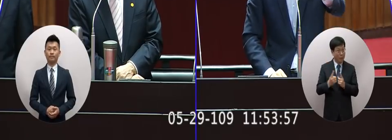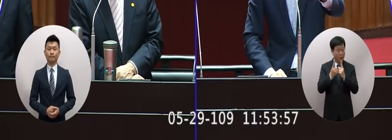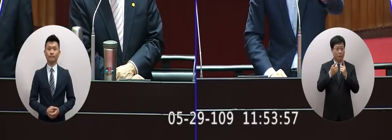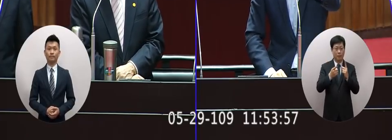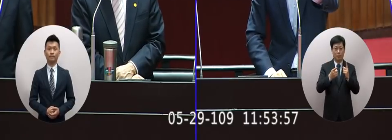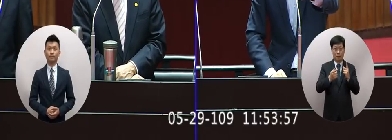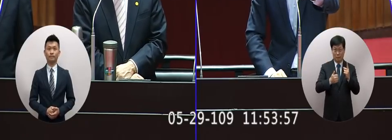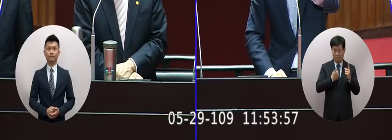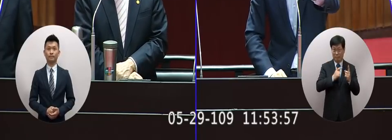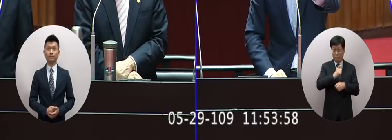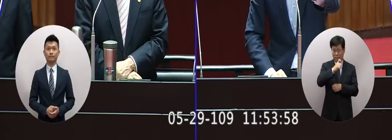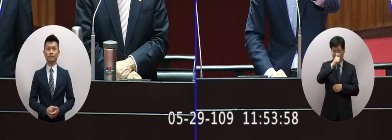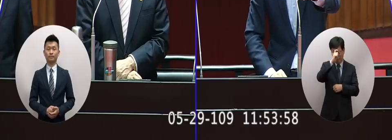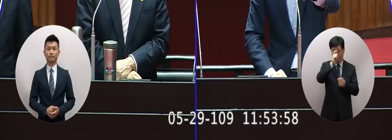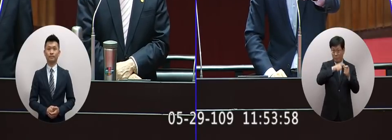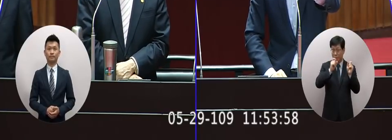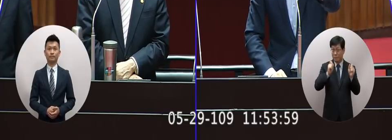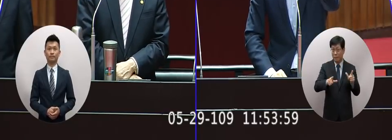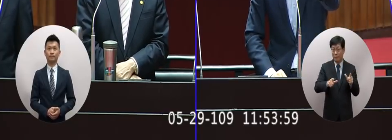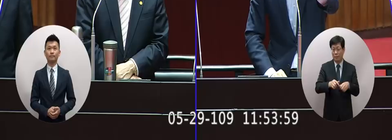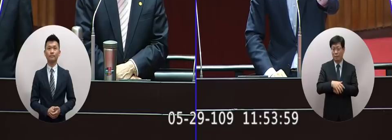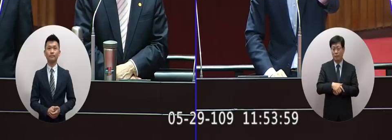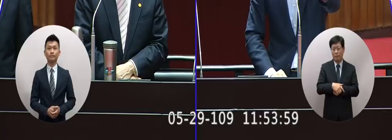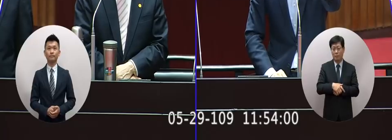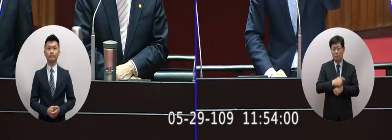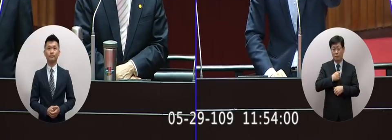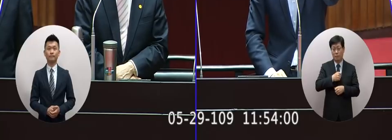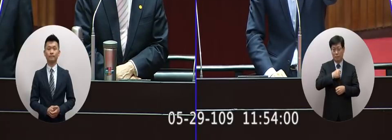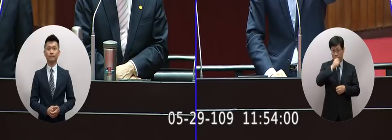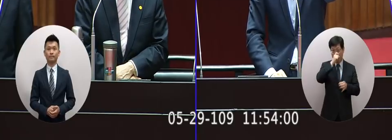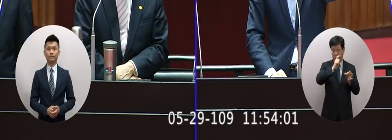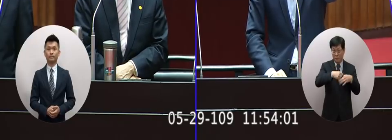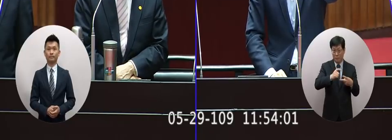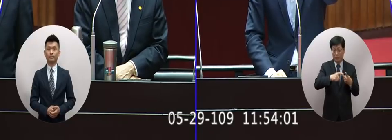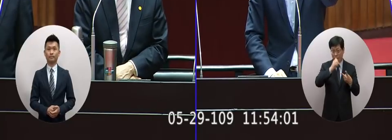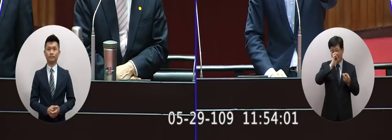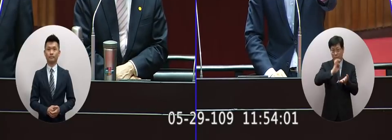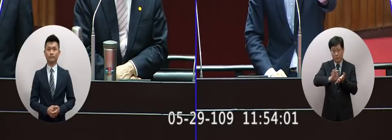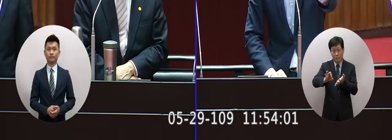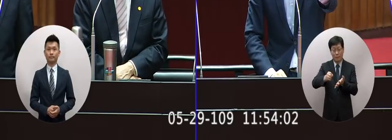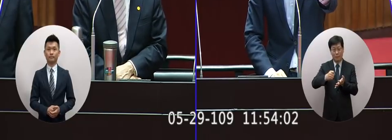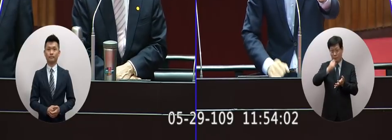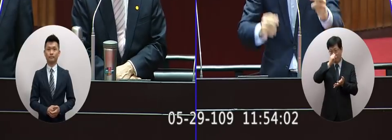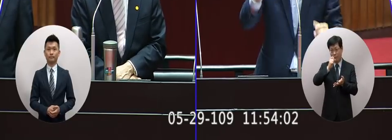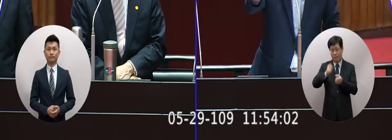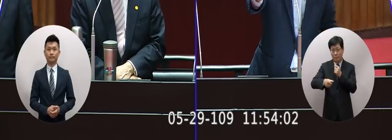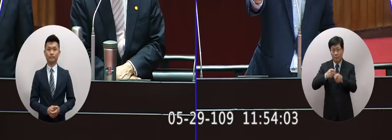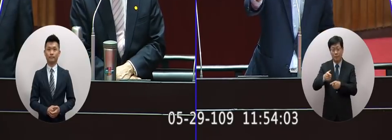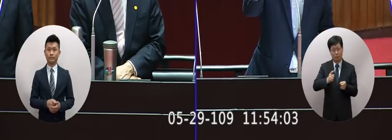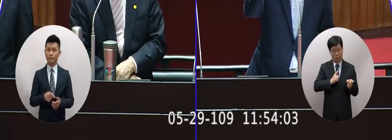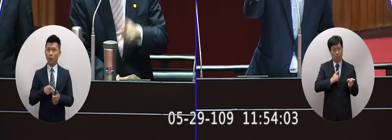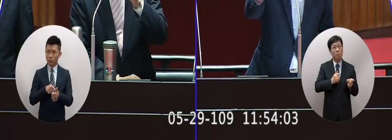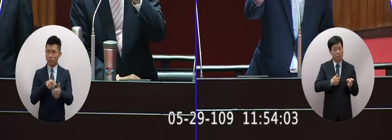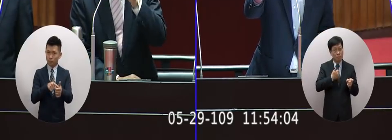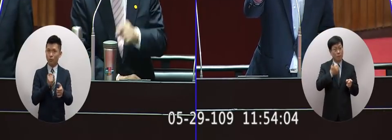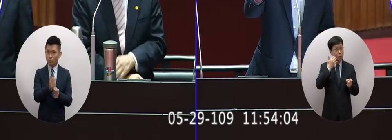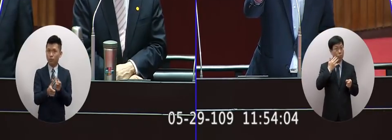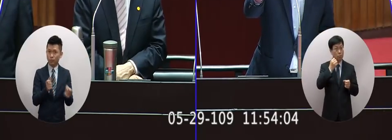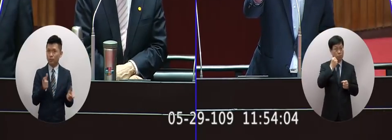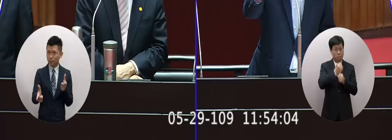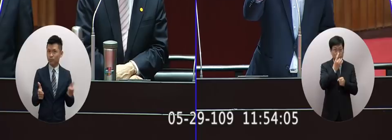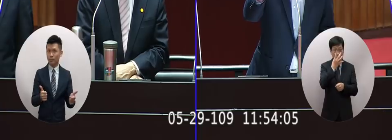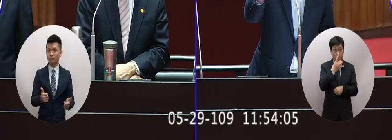没有达到你说的好领、好用、好消费、 好刺激、 院长 刺激消费， 没有达